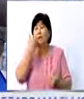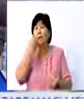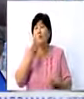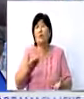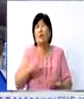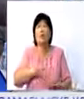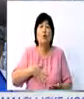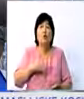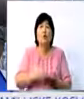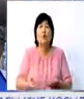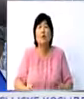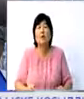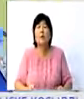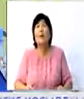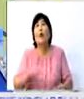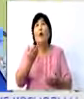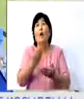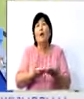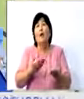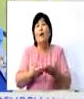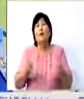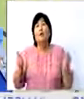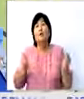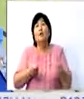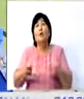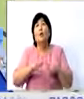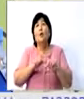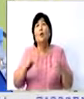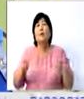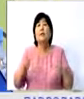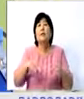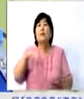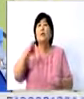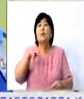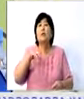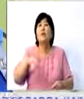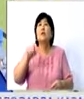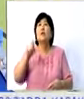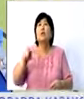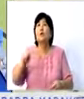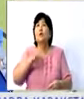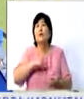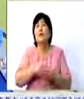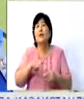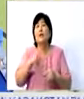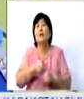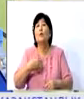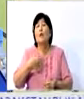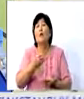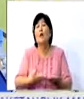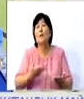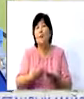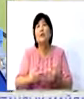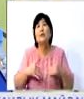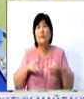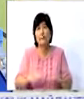отыр. Құрметті депутаттар, бұған сөзсіздікпен қалай? Тиісті управлениелермен, тиісті депутаттармен жұмыс жасап, бүгінгі күннің ең өзекті мәселесіне біз қойып